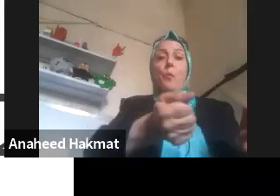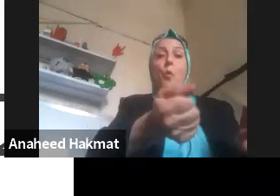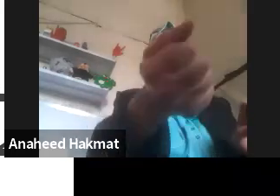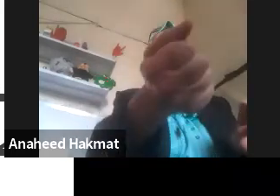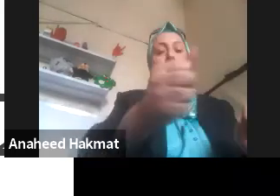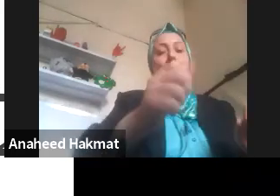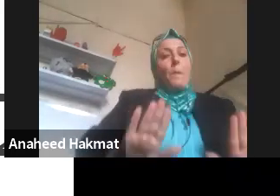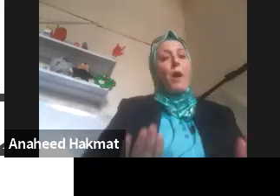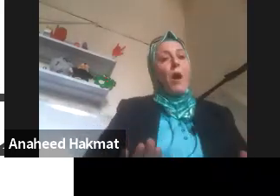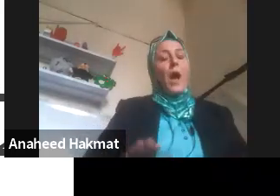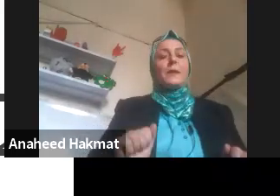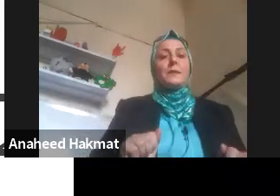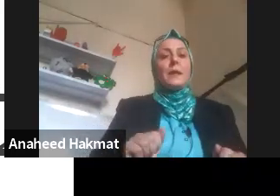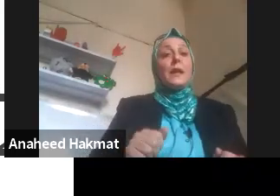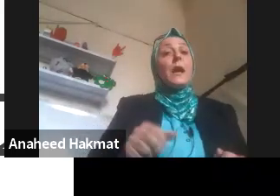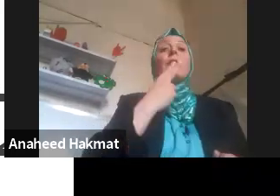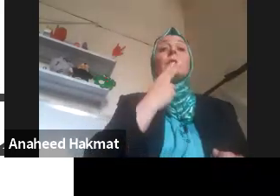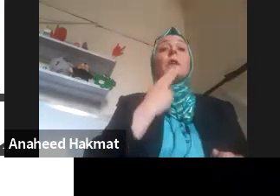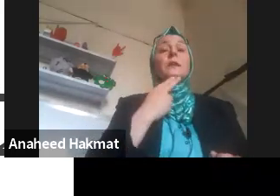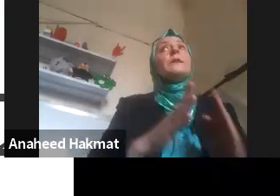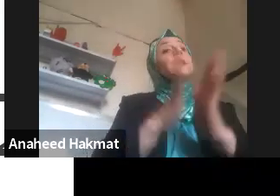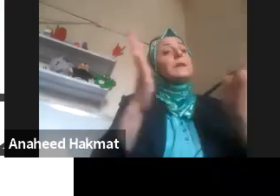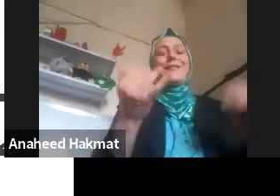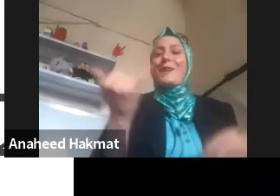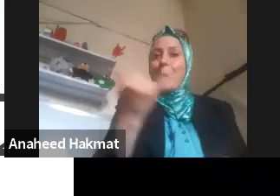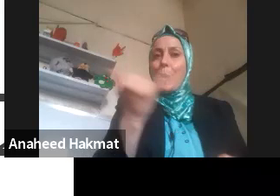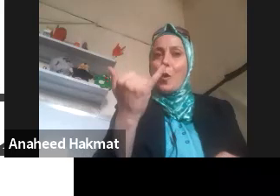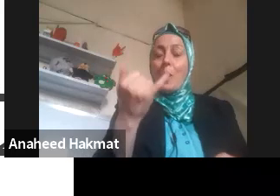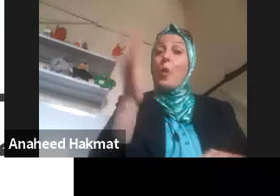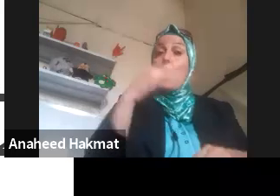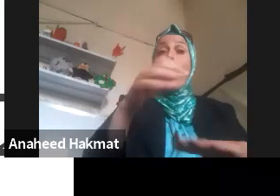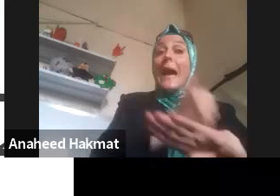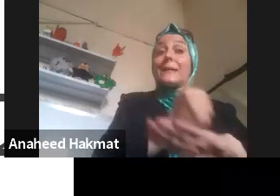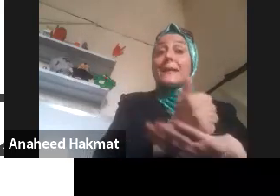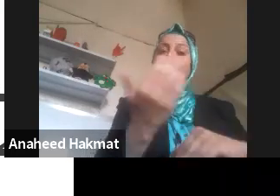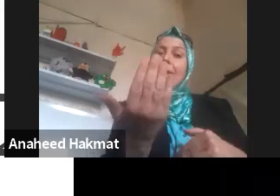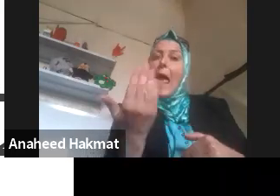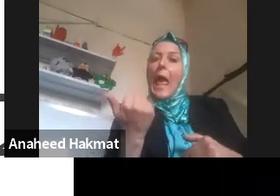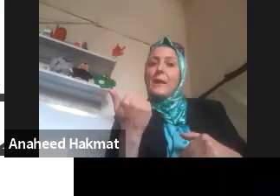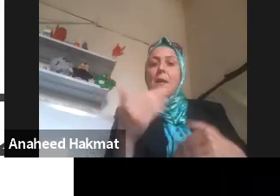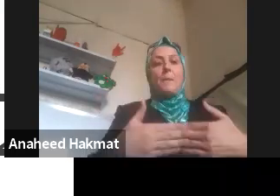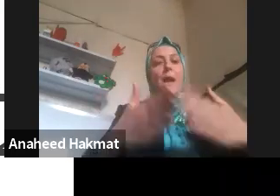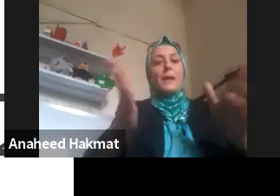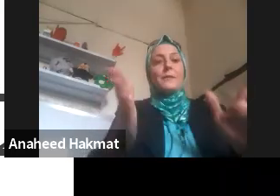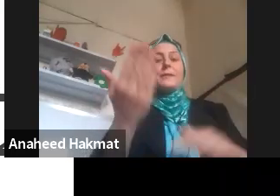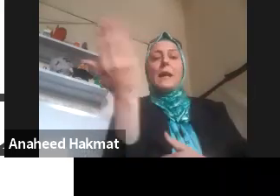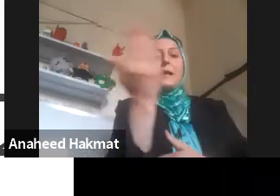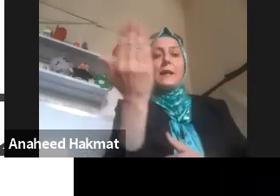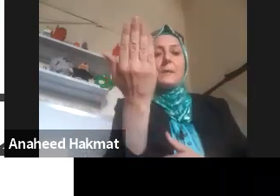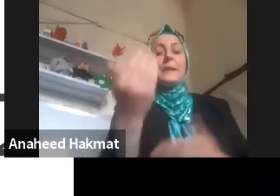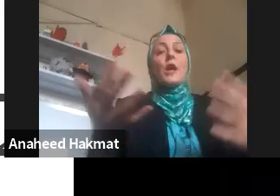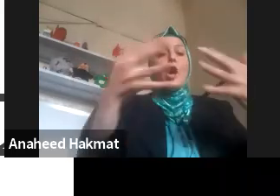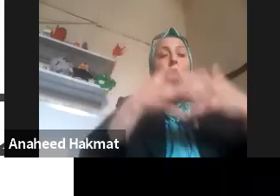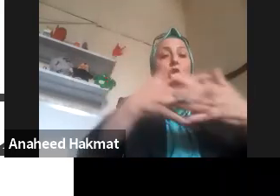قبل إعادة فتح المدرسة. كمان مرة بنرجع لقضية إشراك المجتمع المدرسي كامل في التنظيف والصيانة لإعادة